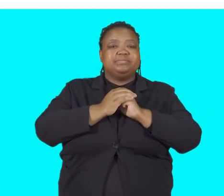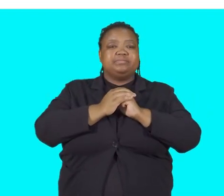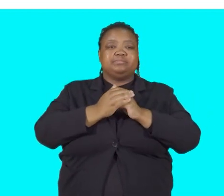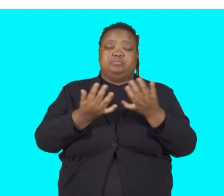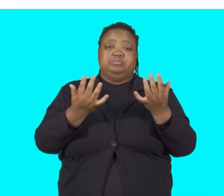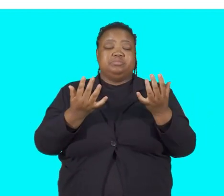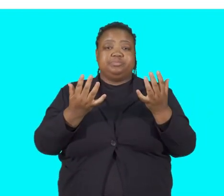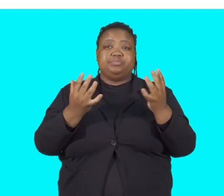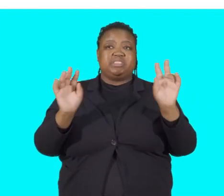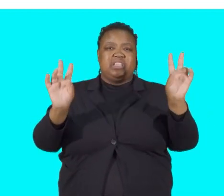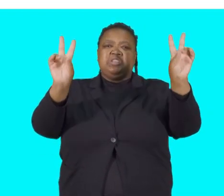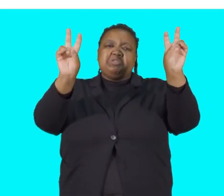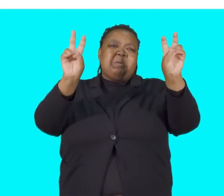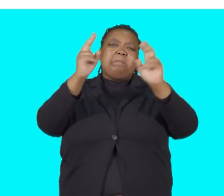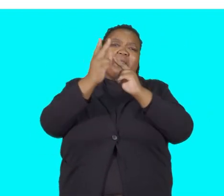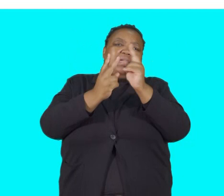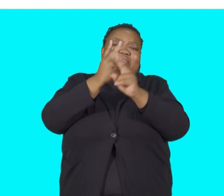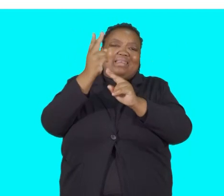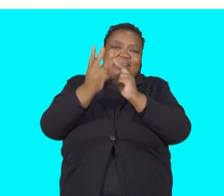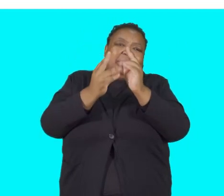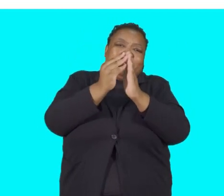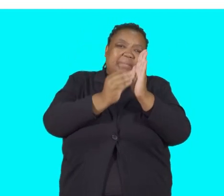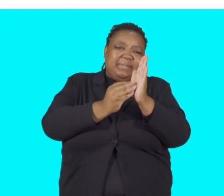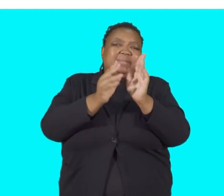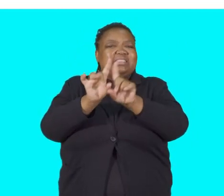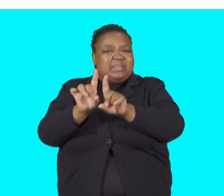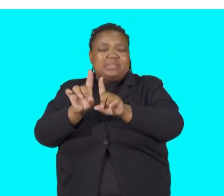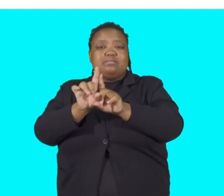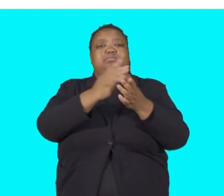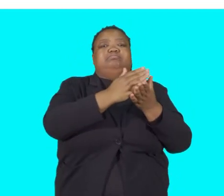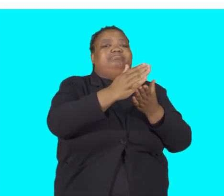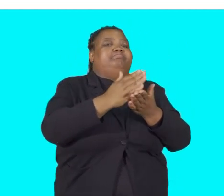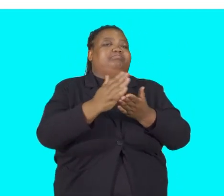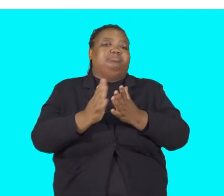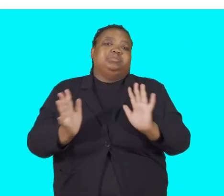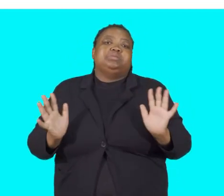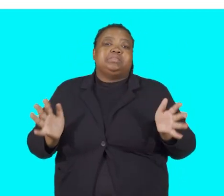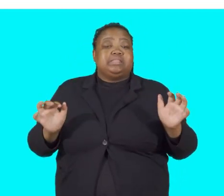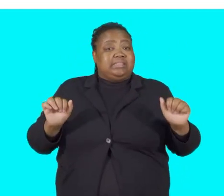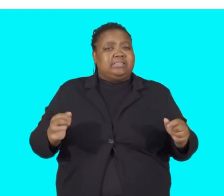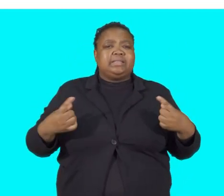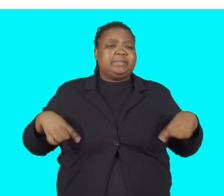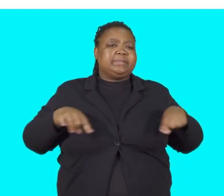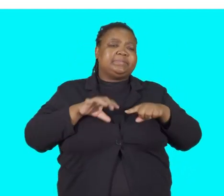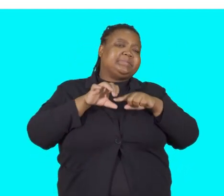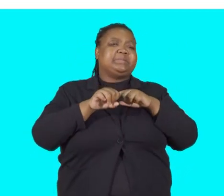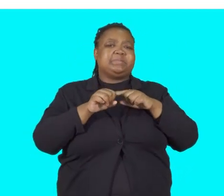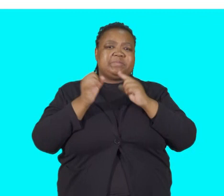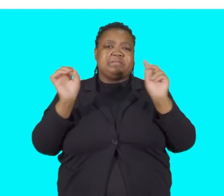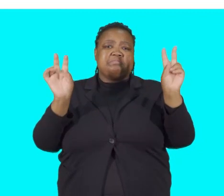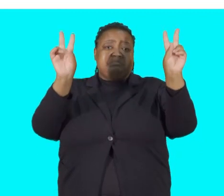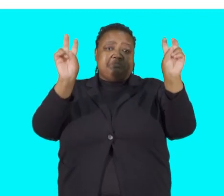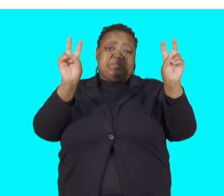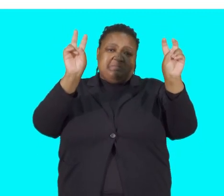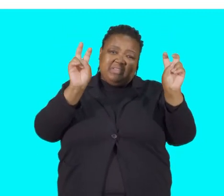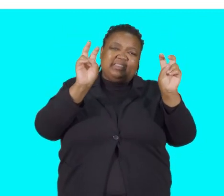umxholo ophindiweyo. Kuye kwafumaniseka boxa bam into yokubana kukhona umxholo